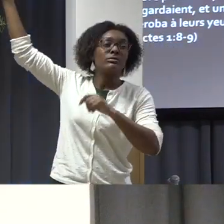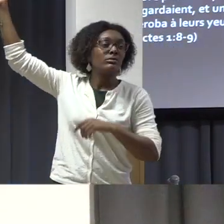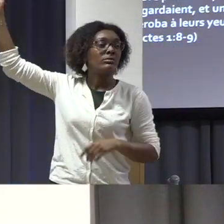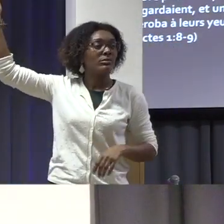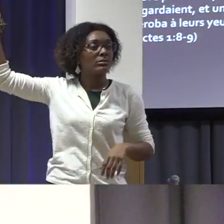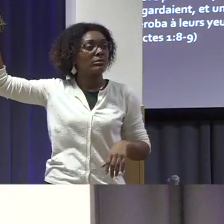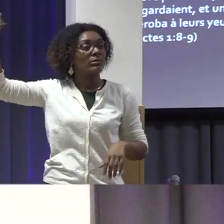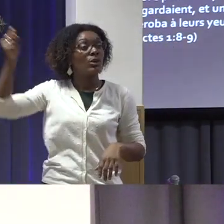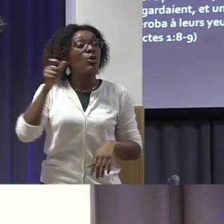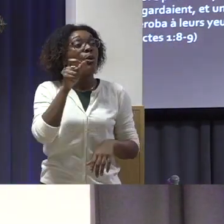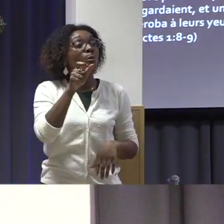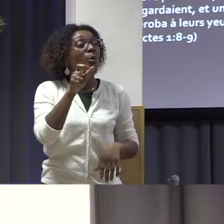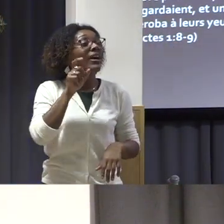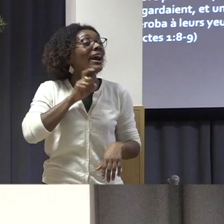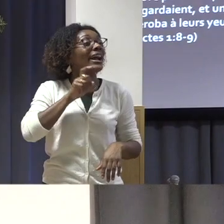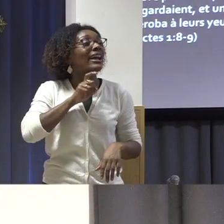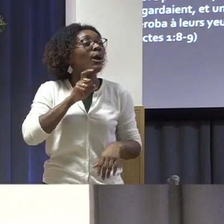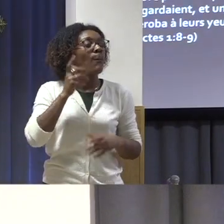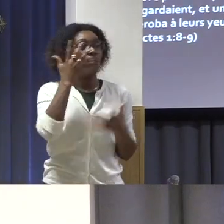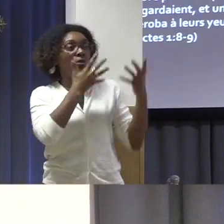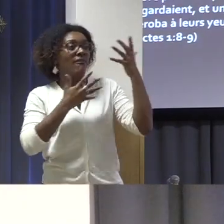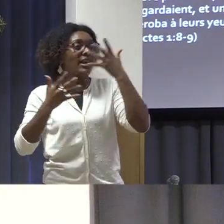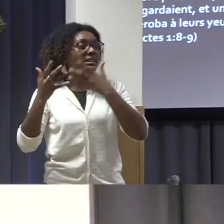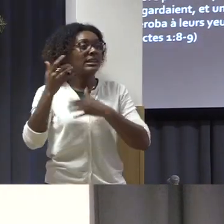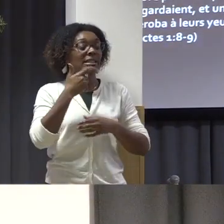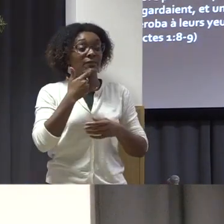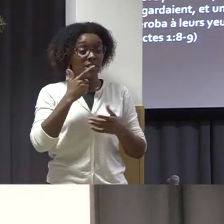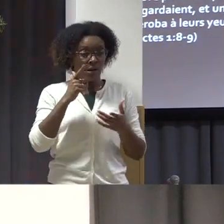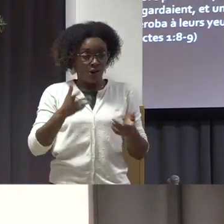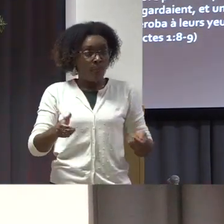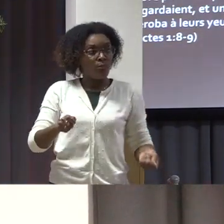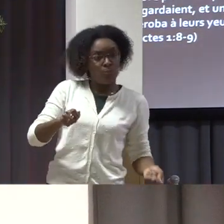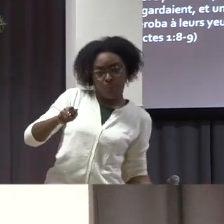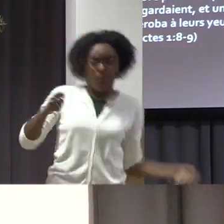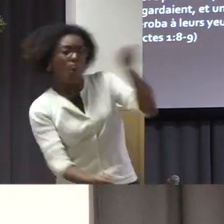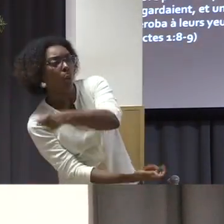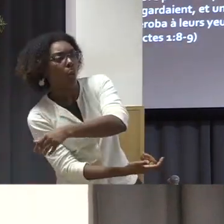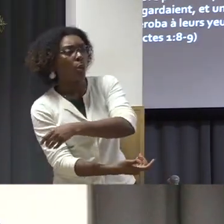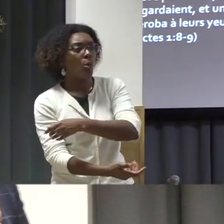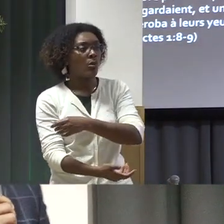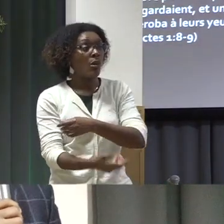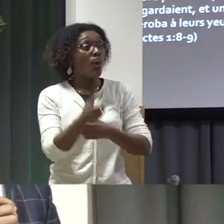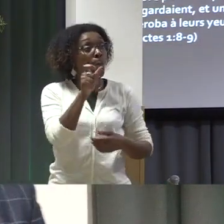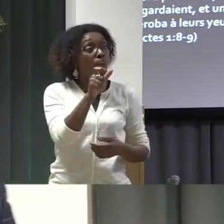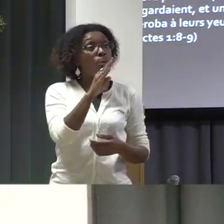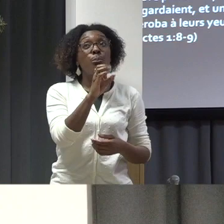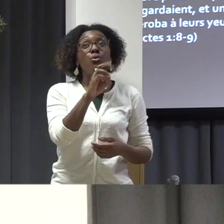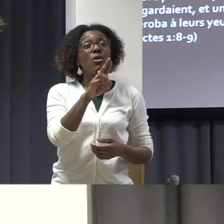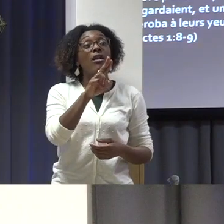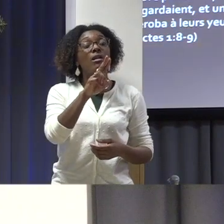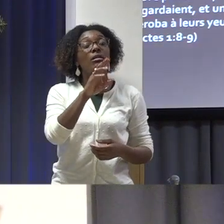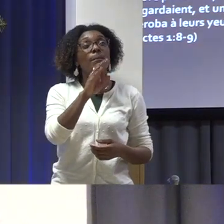le verbe grec pour bouleverser par d'une action de retourner les choses retourner les choses